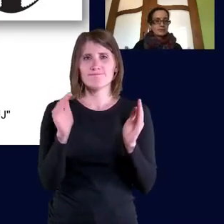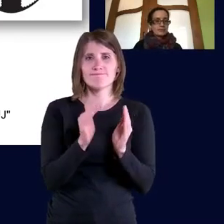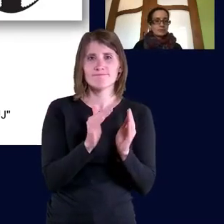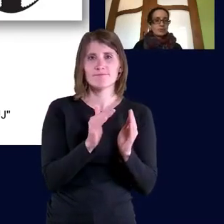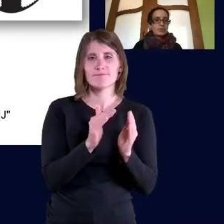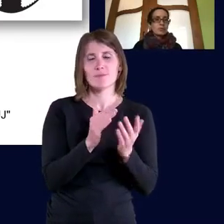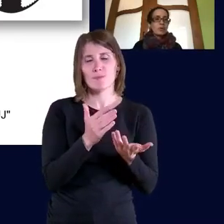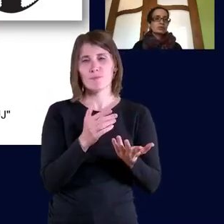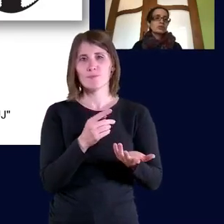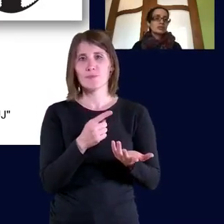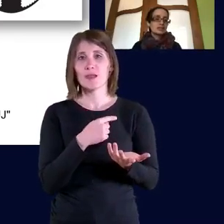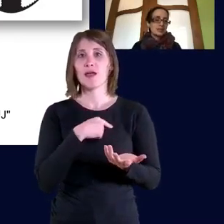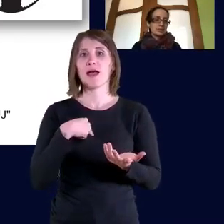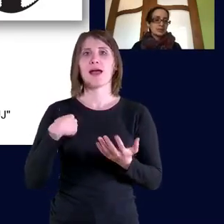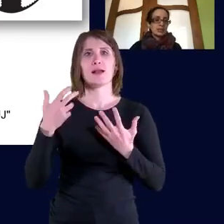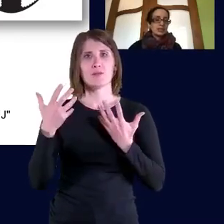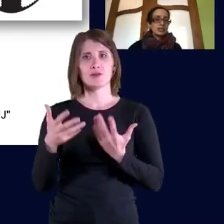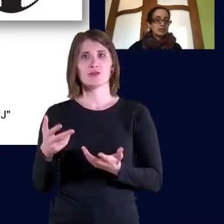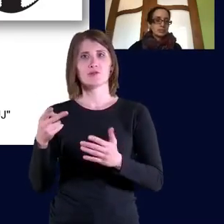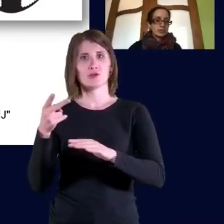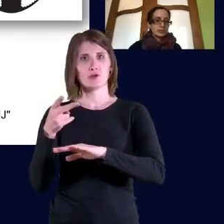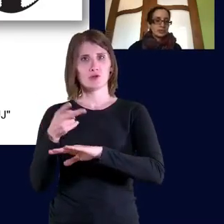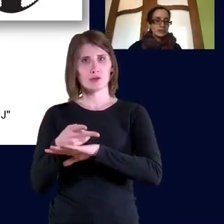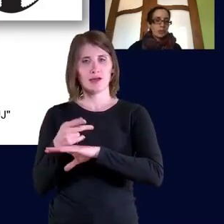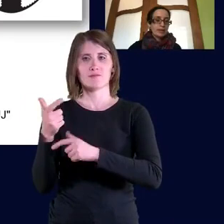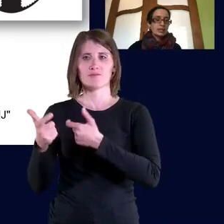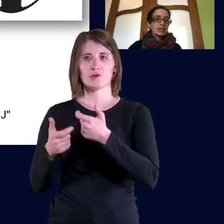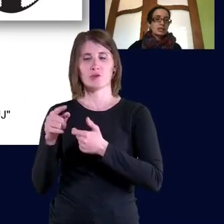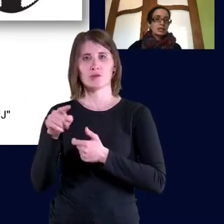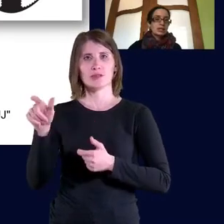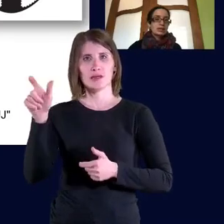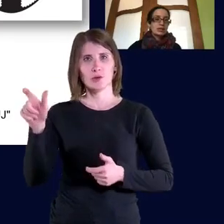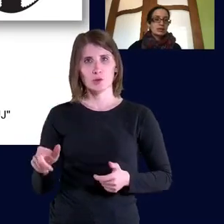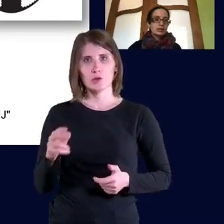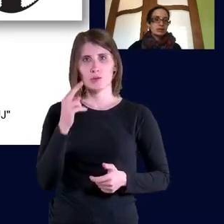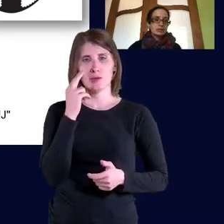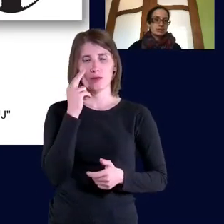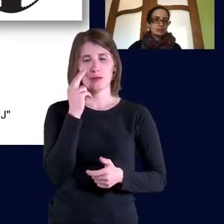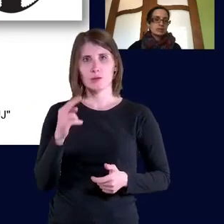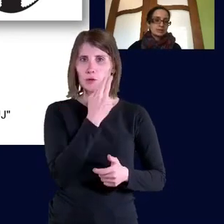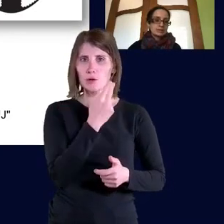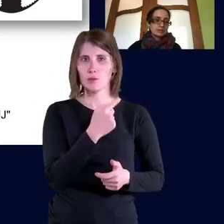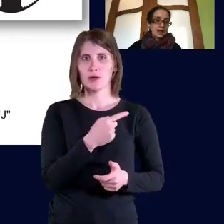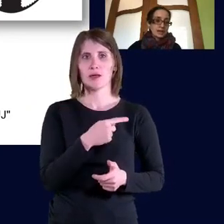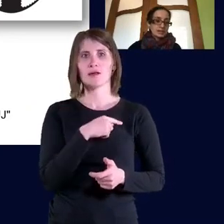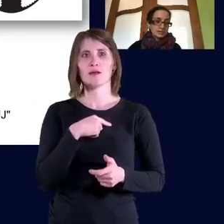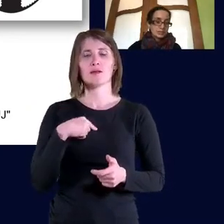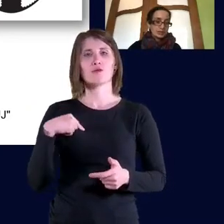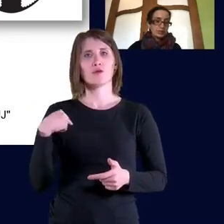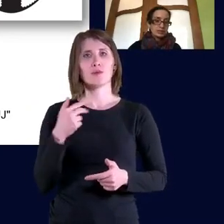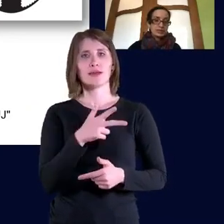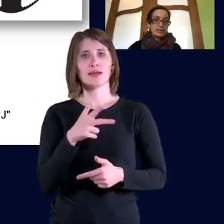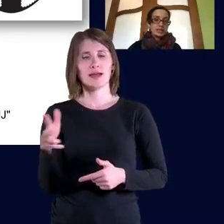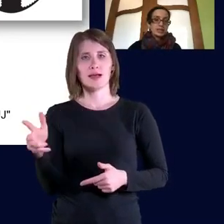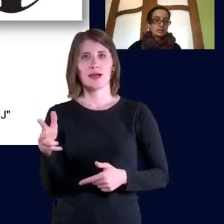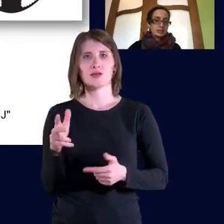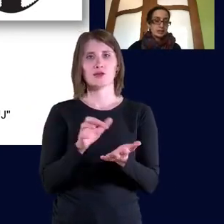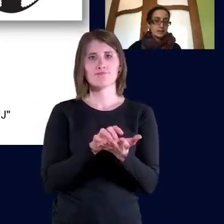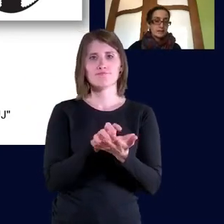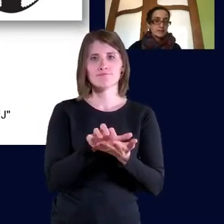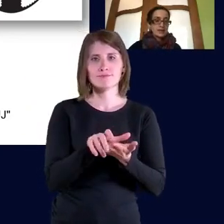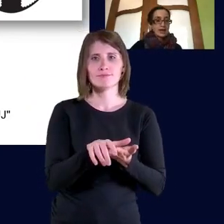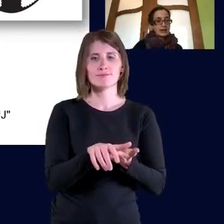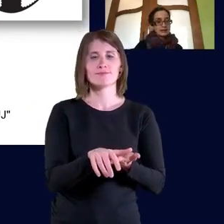żeby były one dostępne dla osoby niewidomej to każda z tych Biedronek